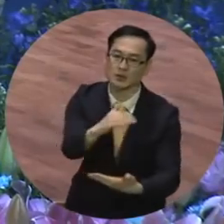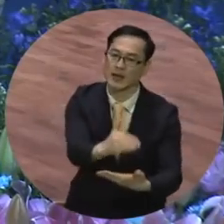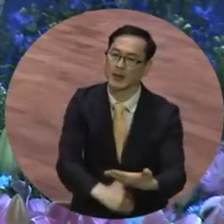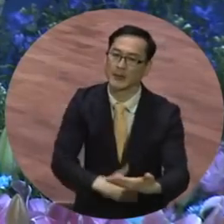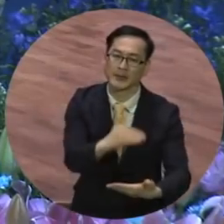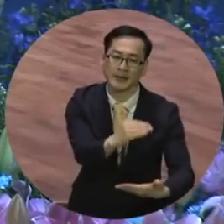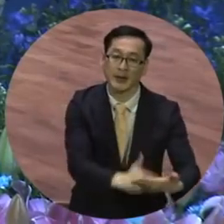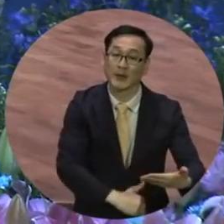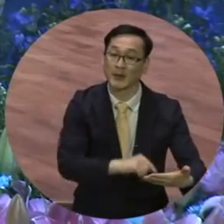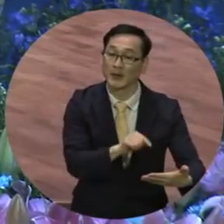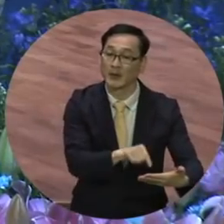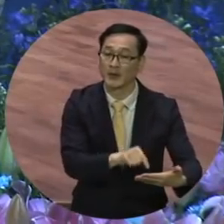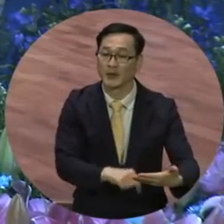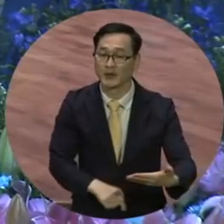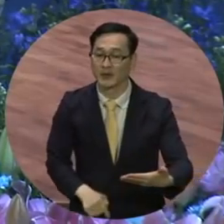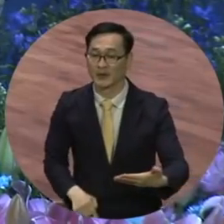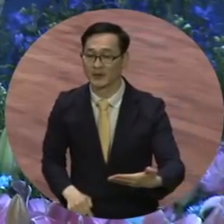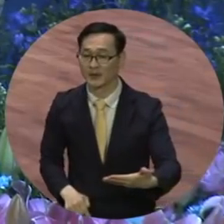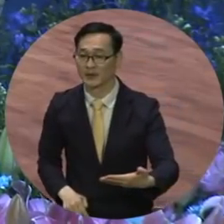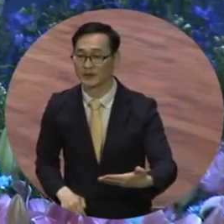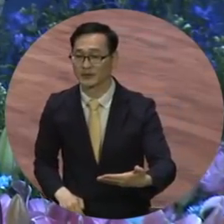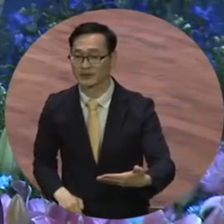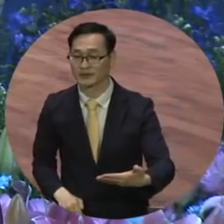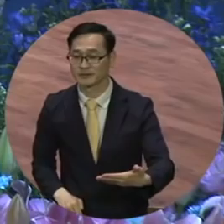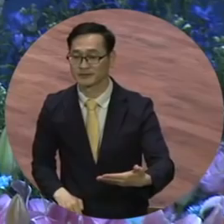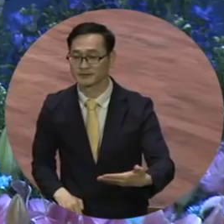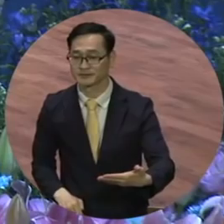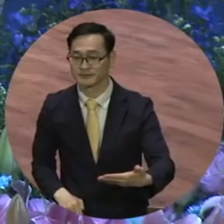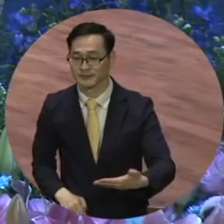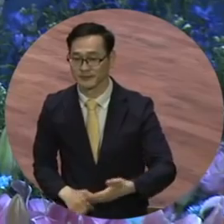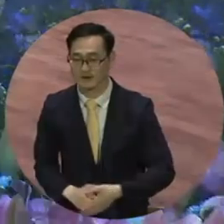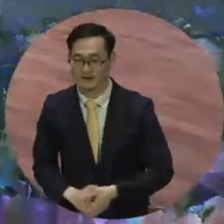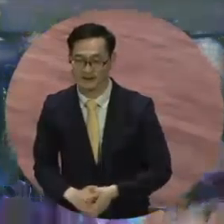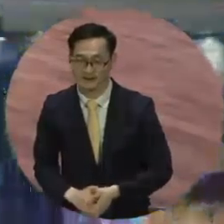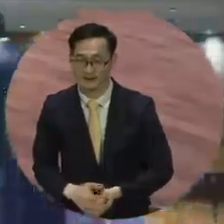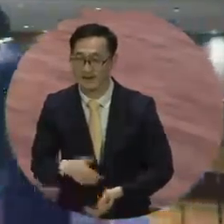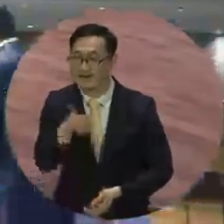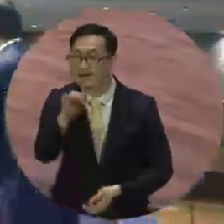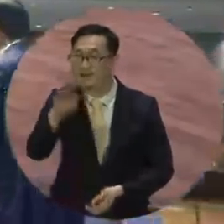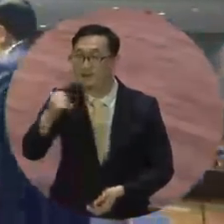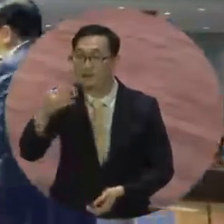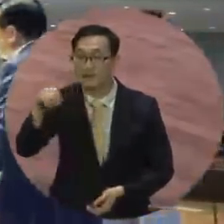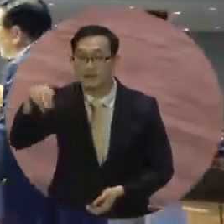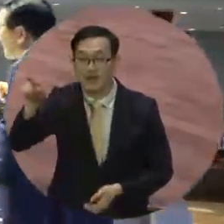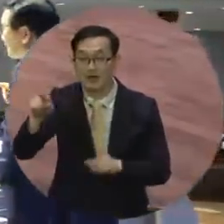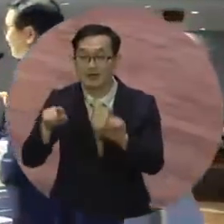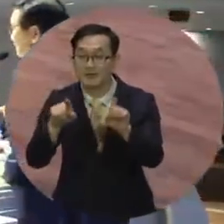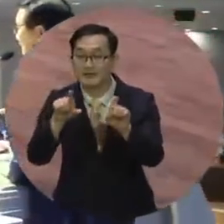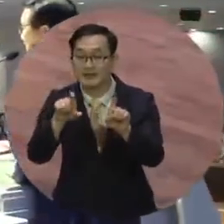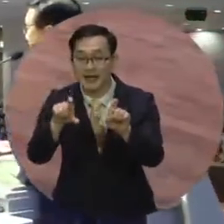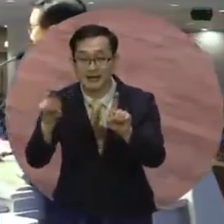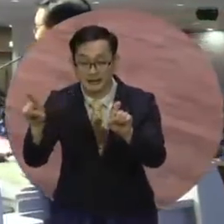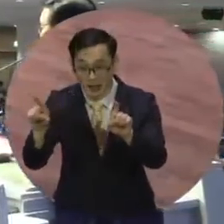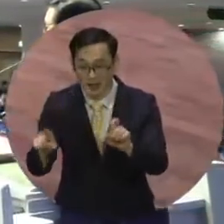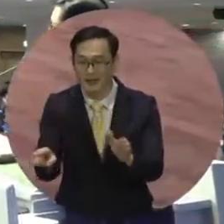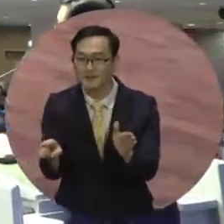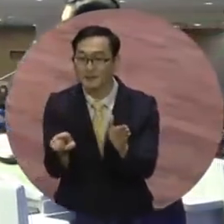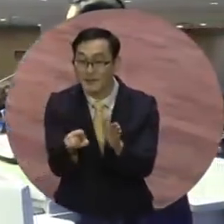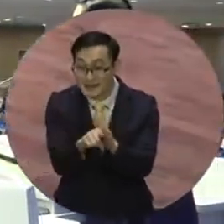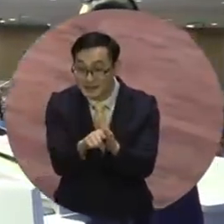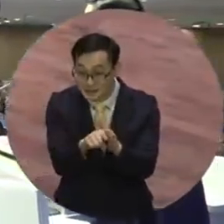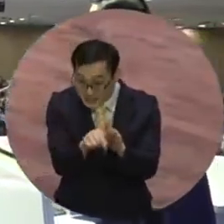이루실 줄을 확신했다. 히브리 11장 1절에도 보면 믿음은 바라는 것들이